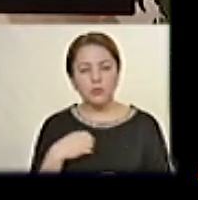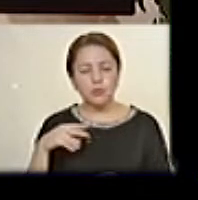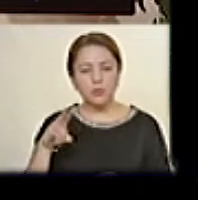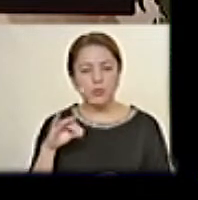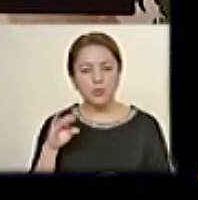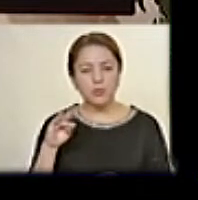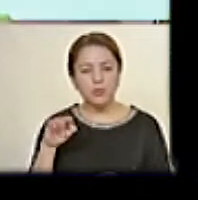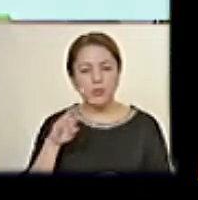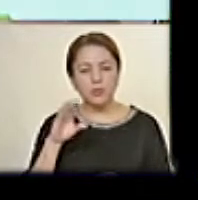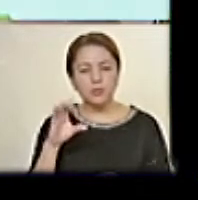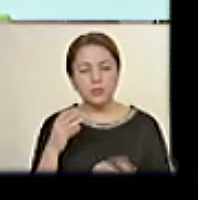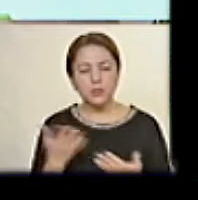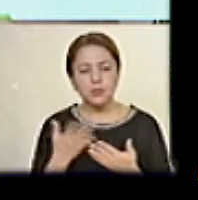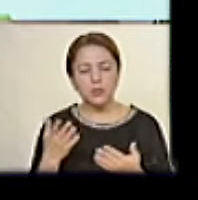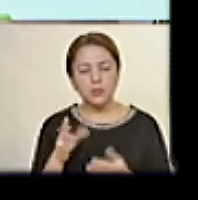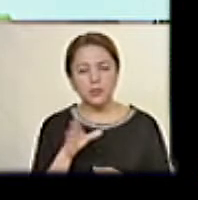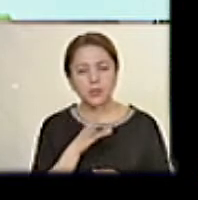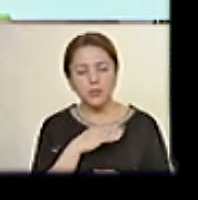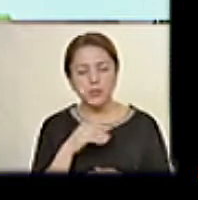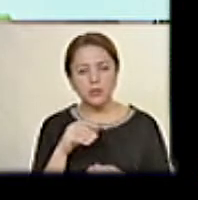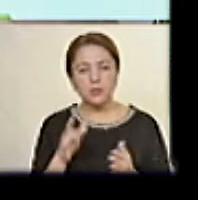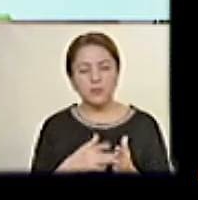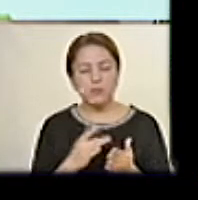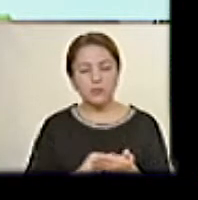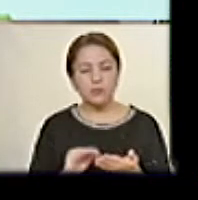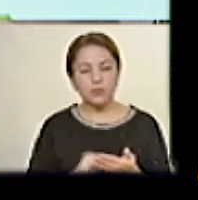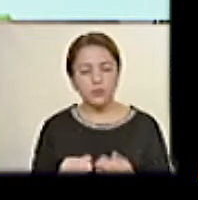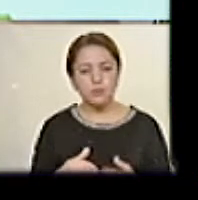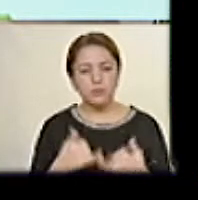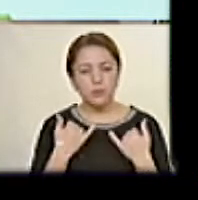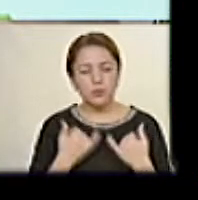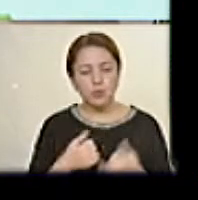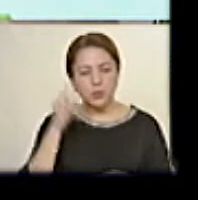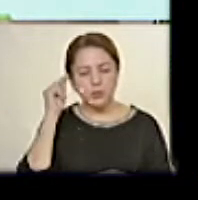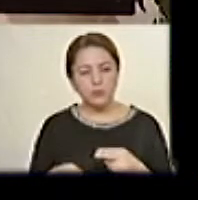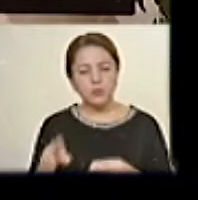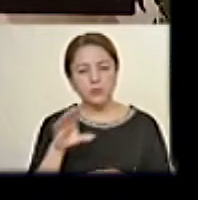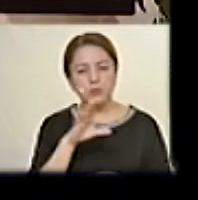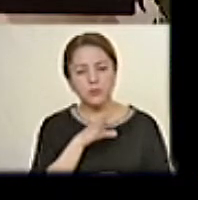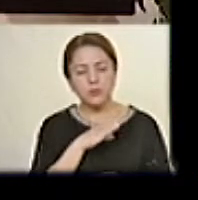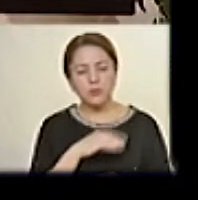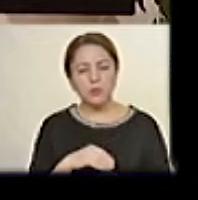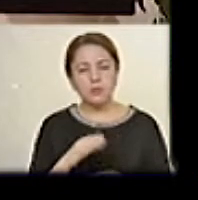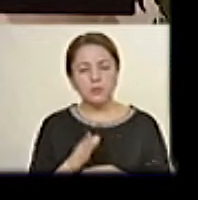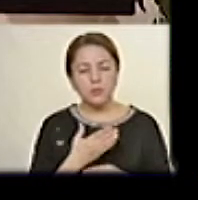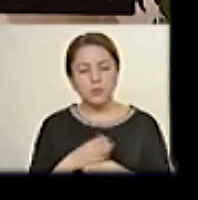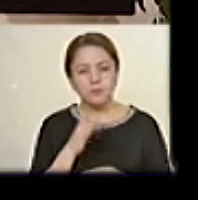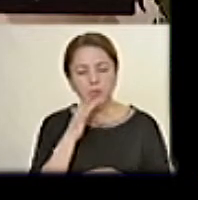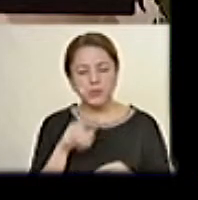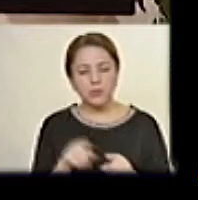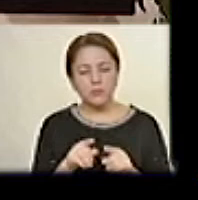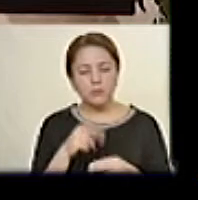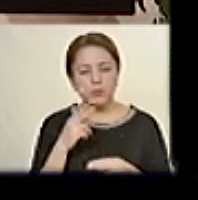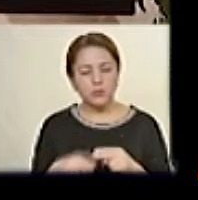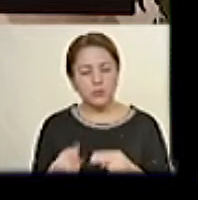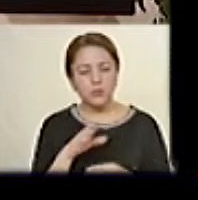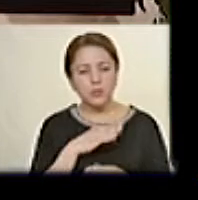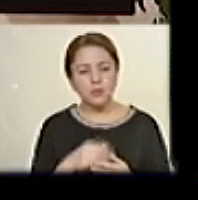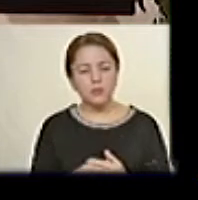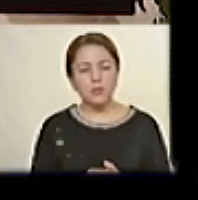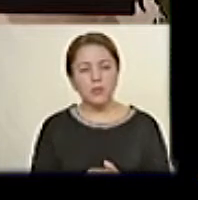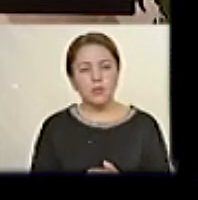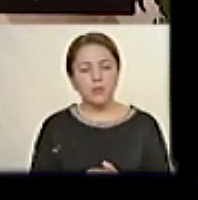qaysilar ekanligini daftaringizga qisqacha qilib yozib qo'ying. Shu bilan aziz o'quvchilar, bugungi bizga ajratilgan vaqt ham o'z nihoyasiga yetib